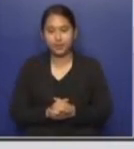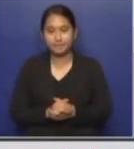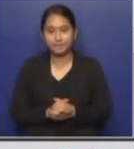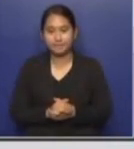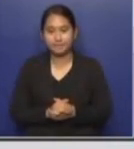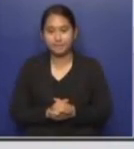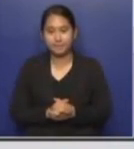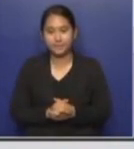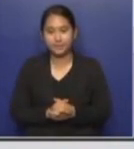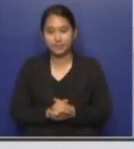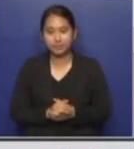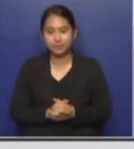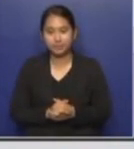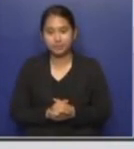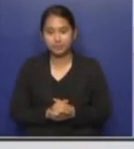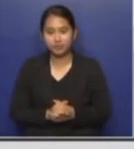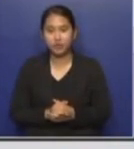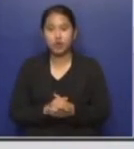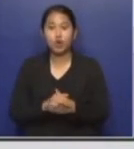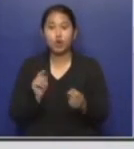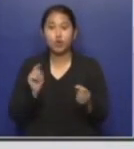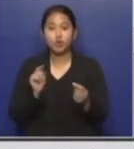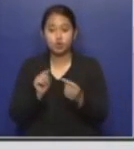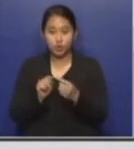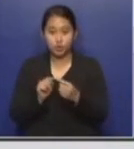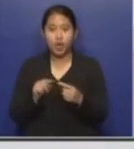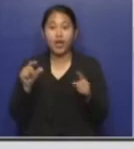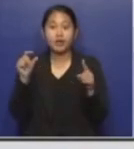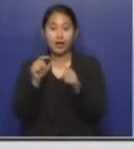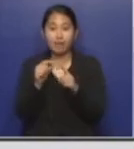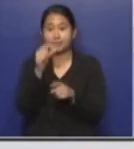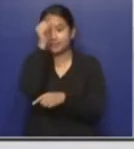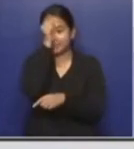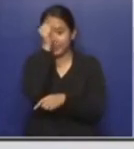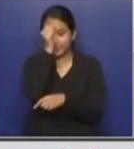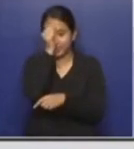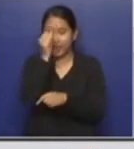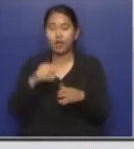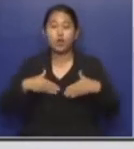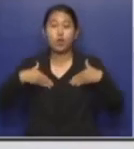านัตติสันติพลังสุขังความสุ